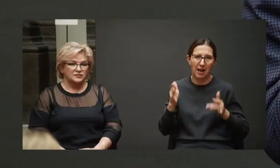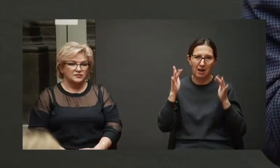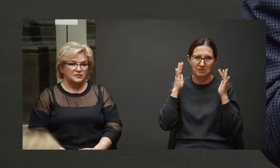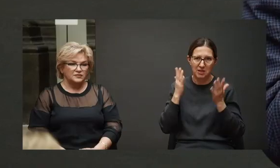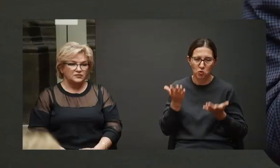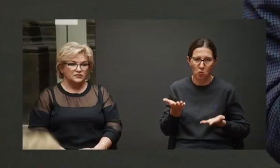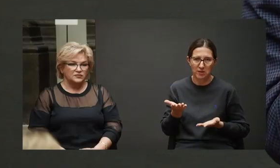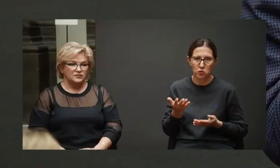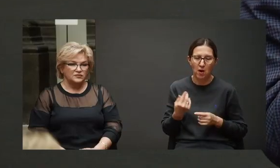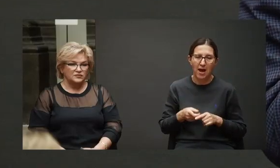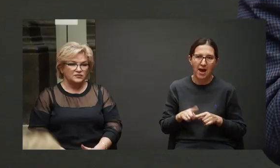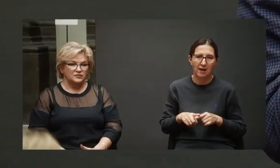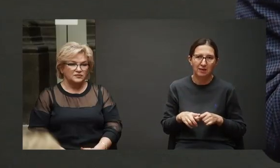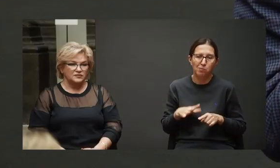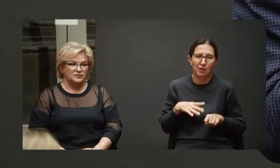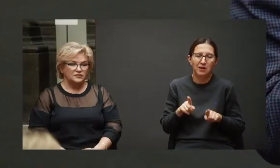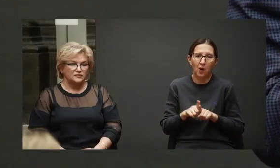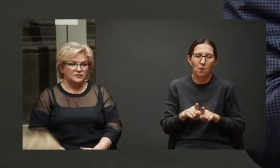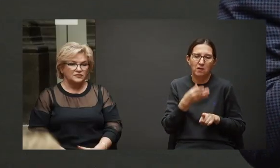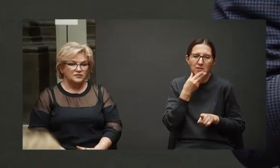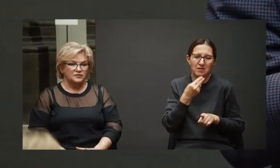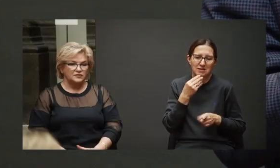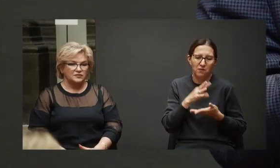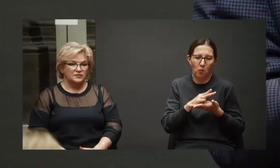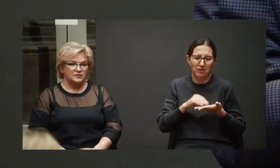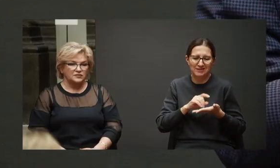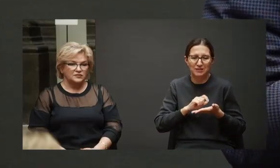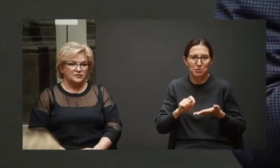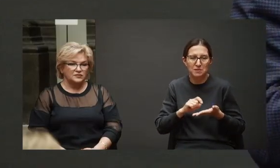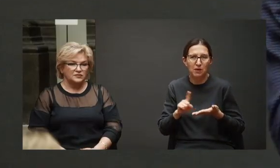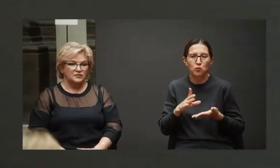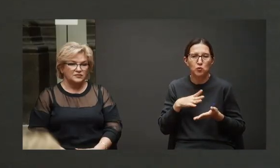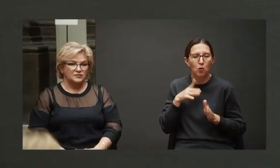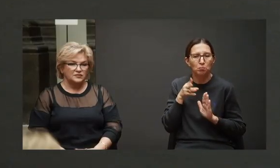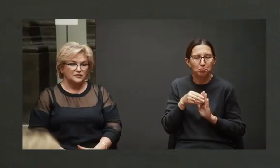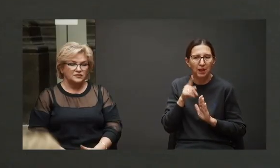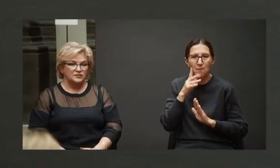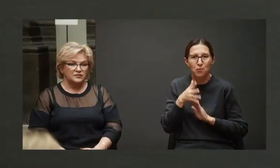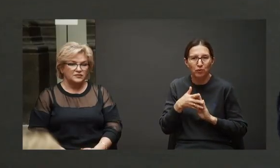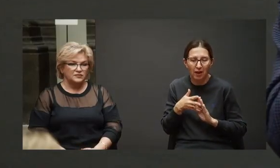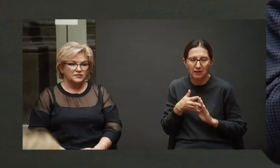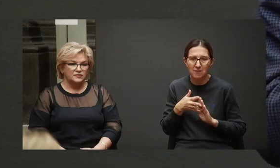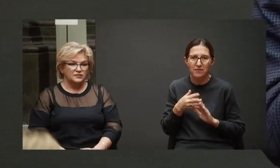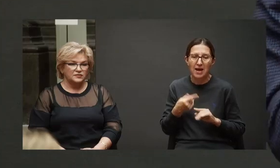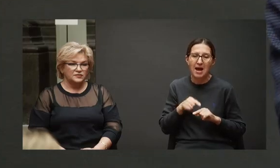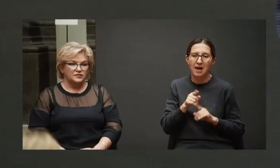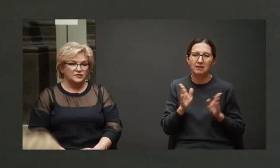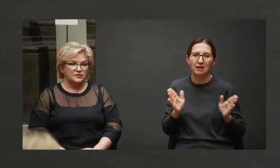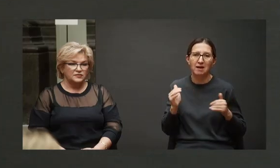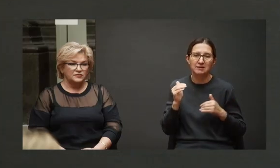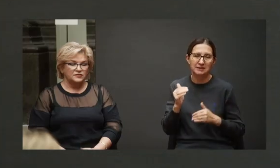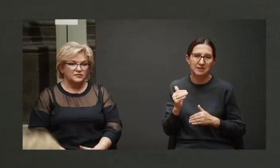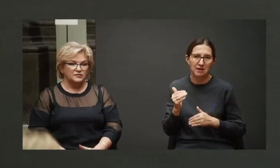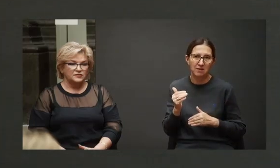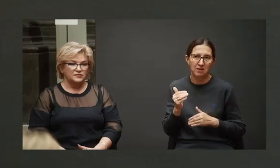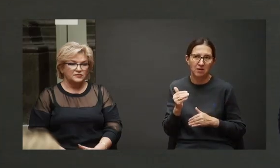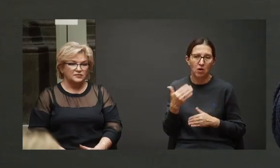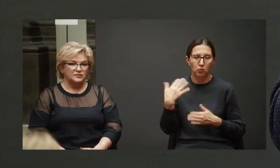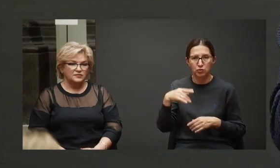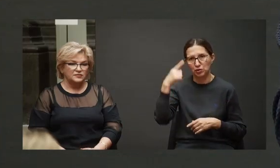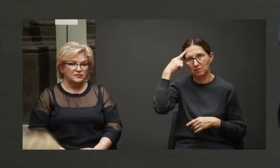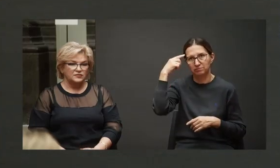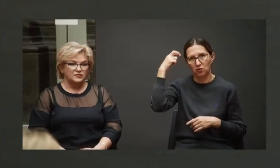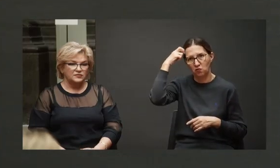Это был не просто красивый вот образец письма, но было понятно, что эта картина укоренена в подсознании